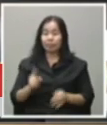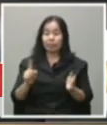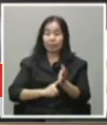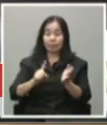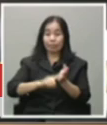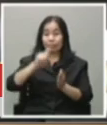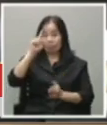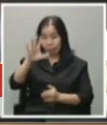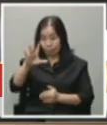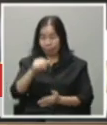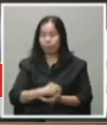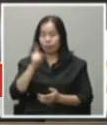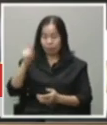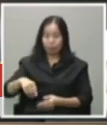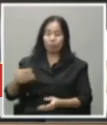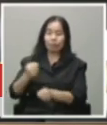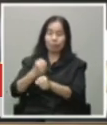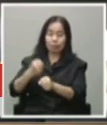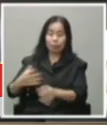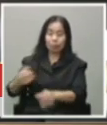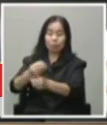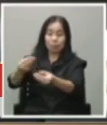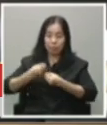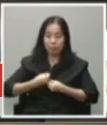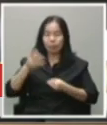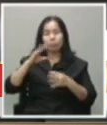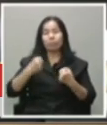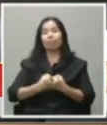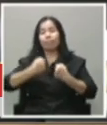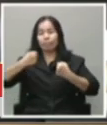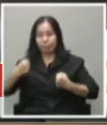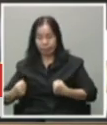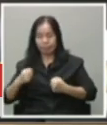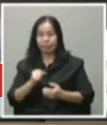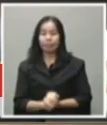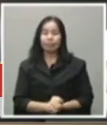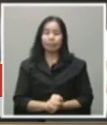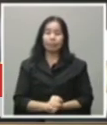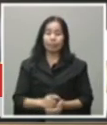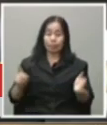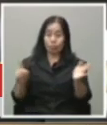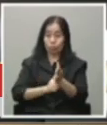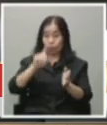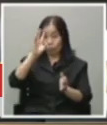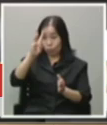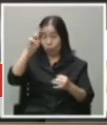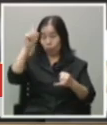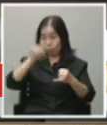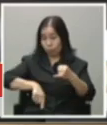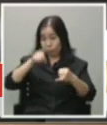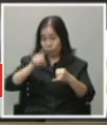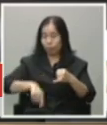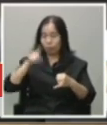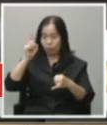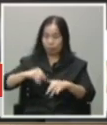ใน450วันก็กลายเป็นส่งมอบอีกภายใน607วันสัญญางวดที่6นะครับให้ครบกำหนดส่งมอบทั้งงวด